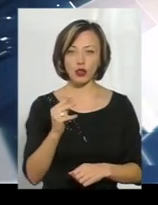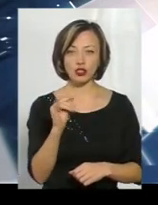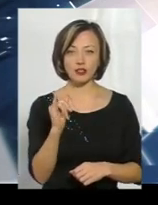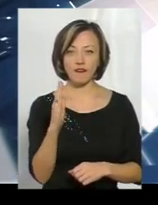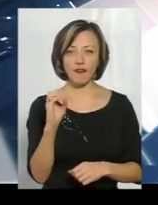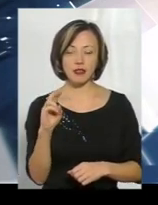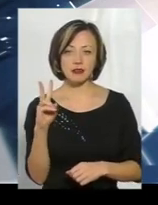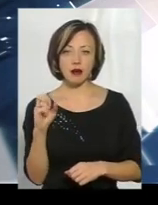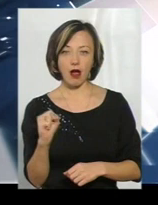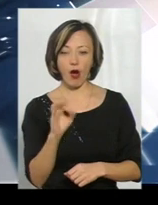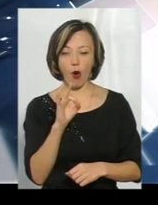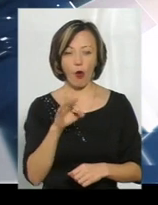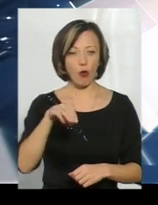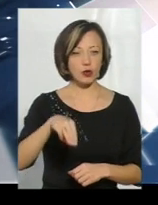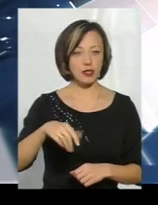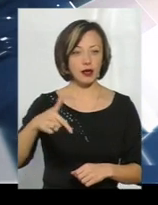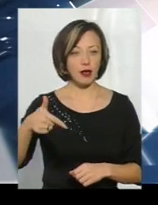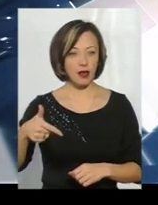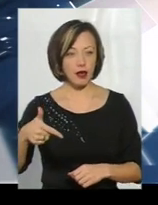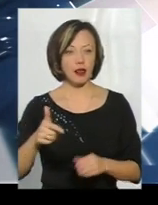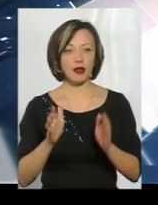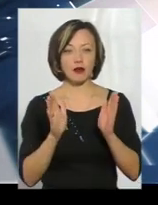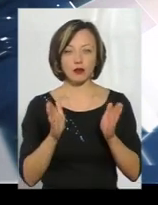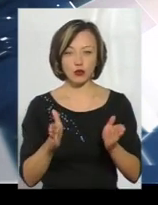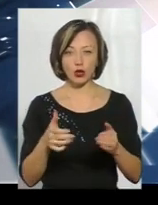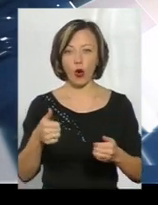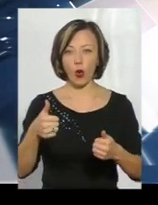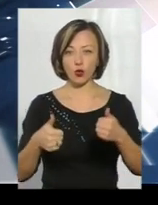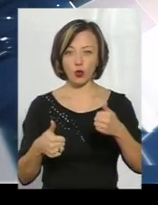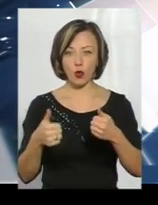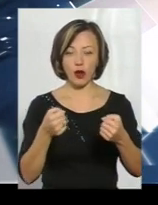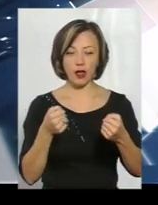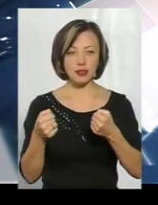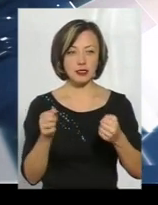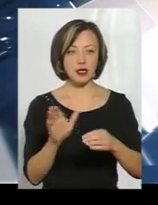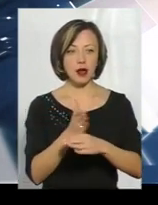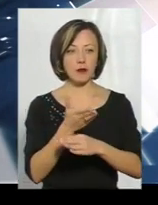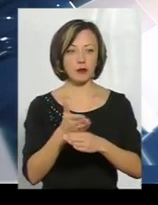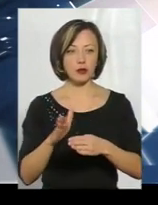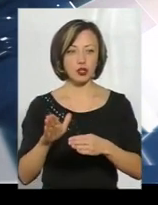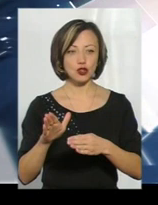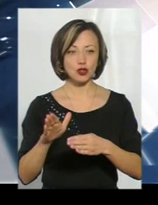громаді вона буде конкуренція між